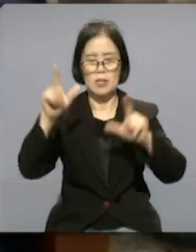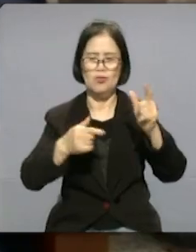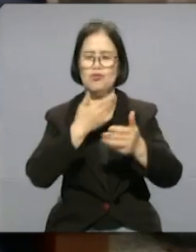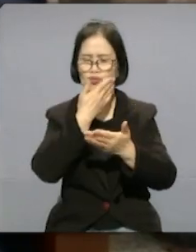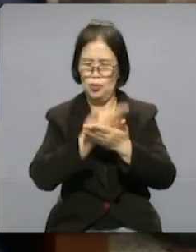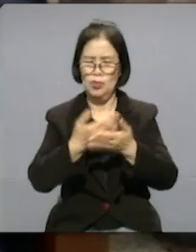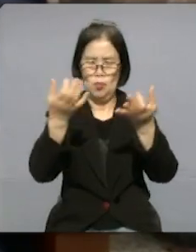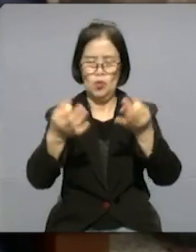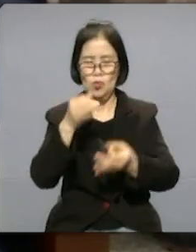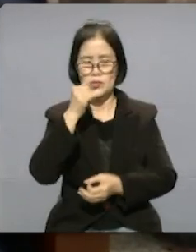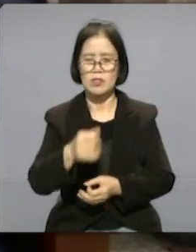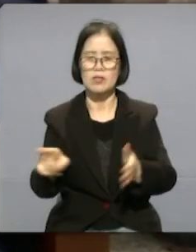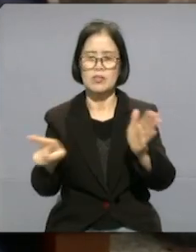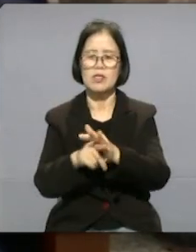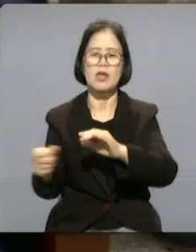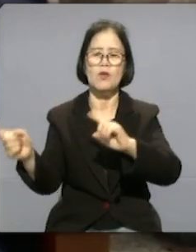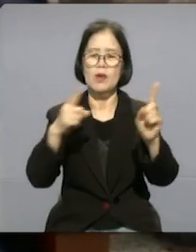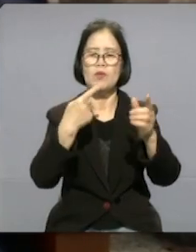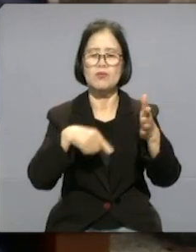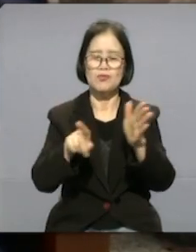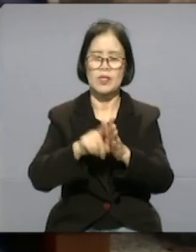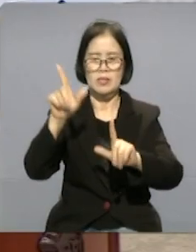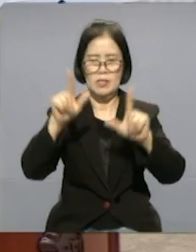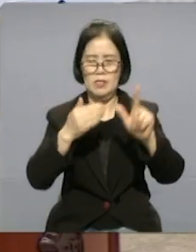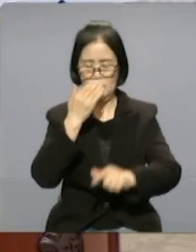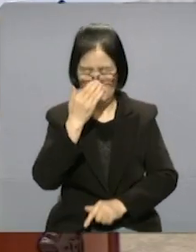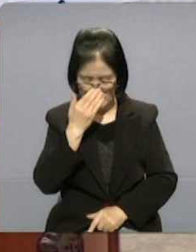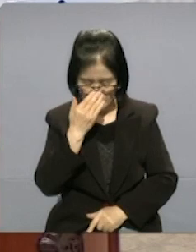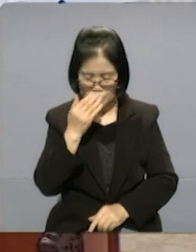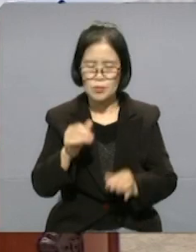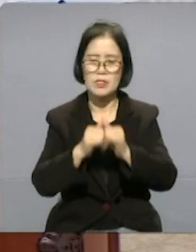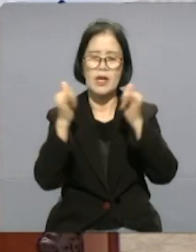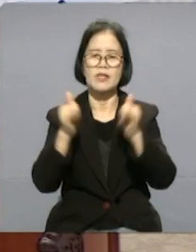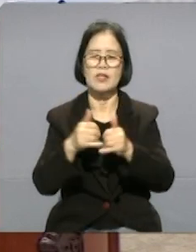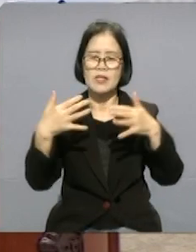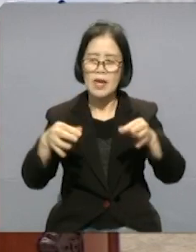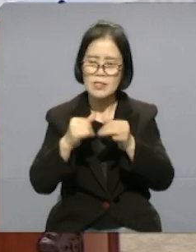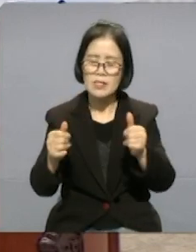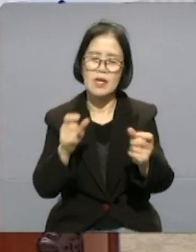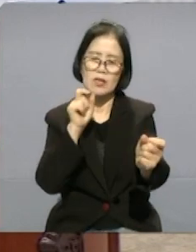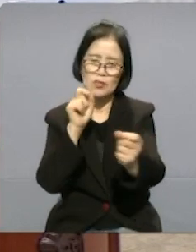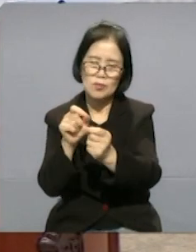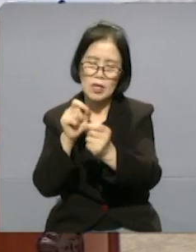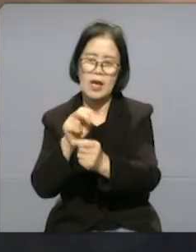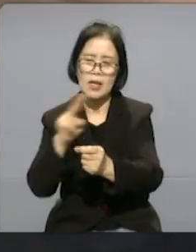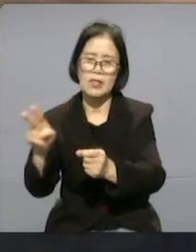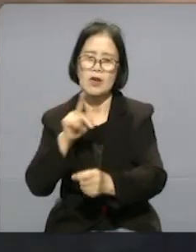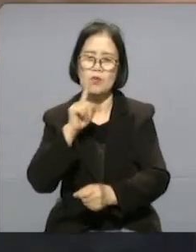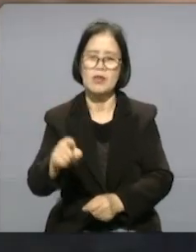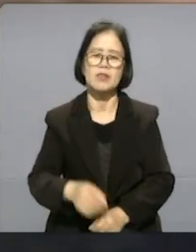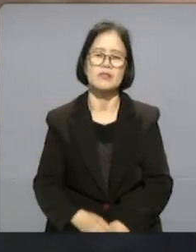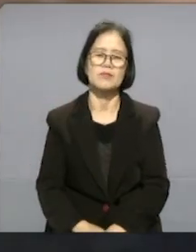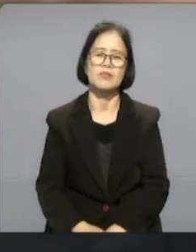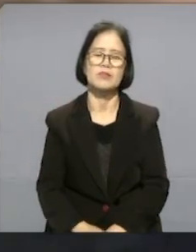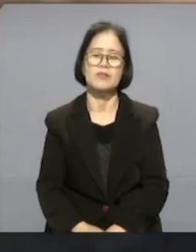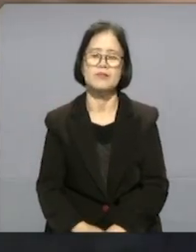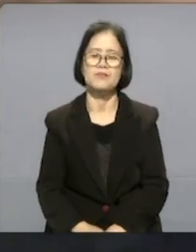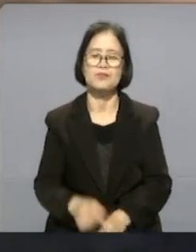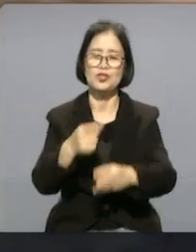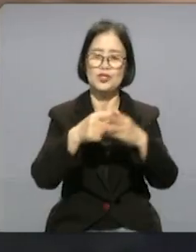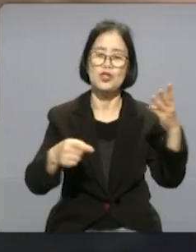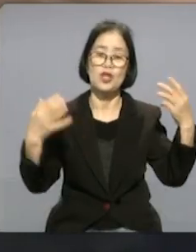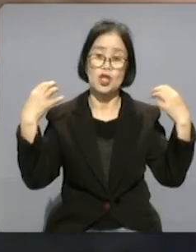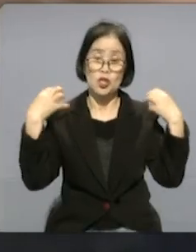중시한다며 신뢰 회복을 위해 자세를 낮추고 사회적 약자 곁으로 가야 한다고 강조했습니다. 윤석열